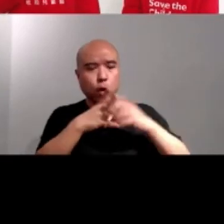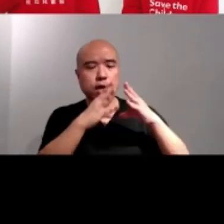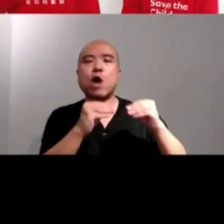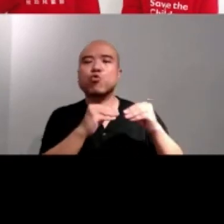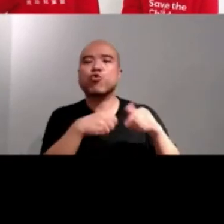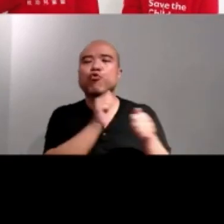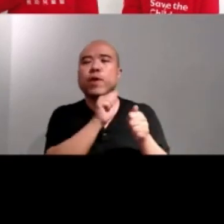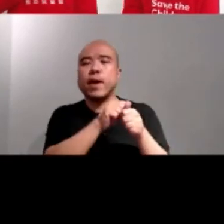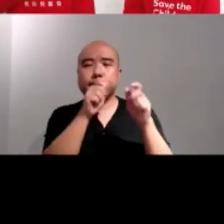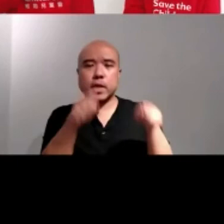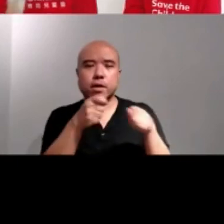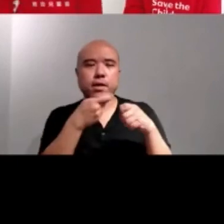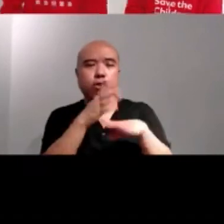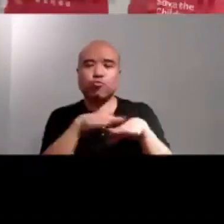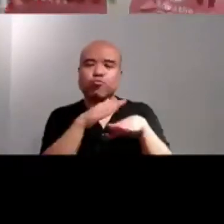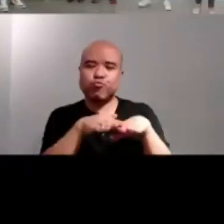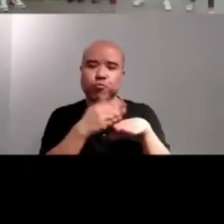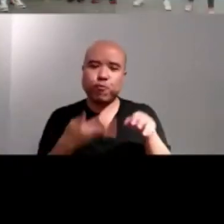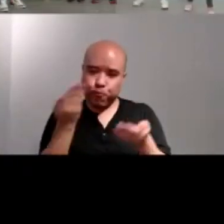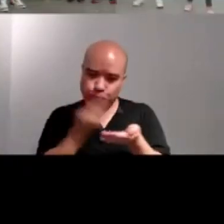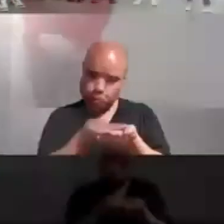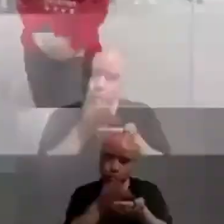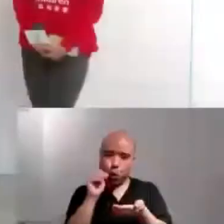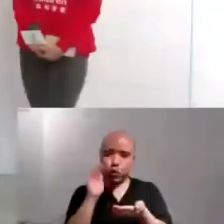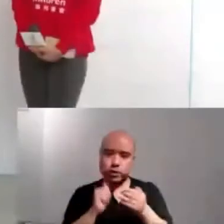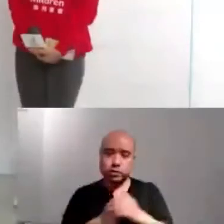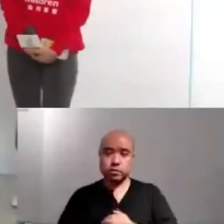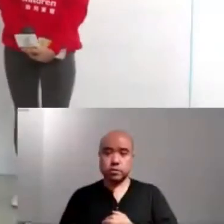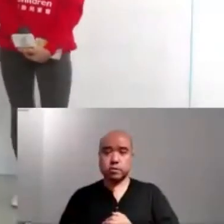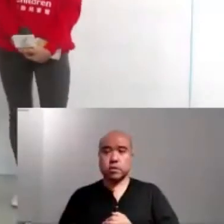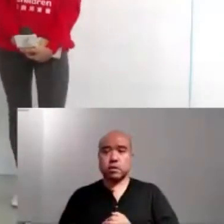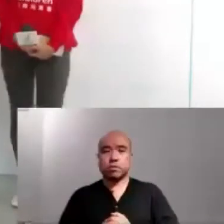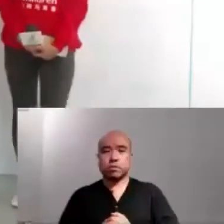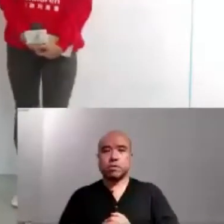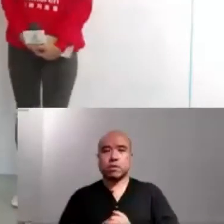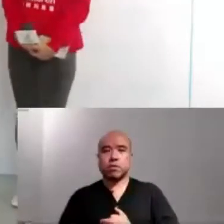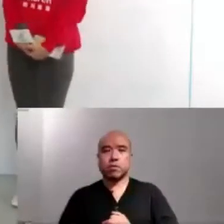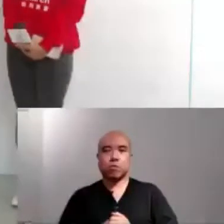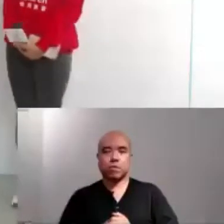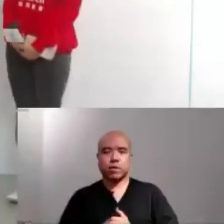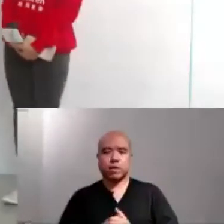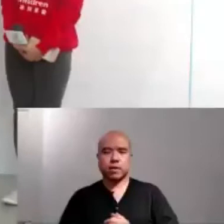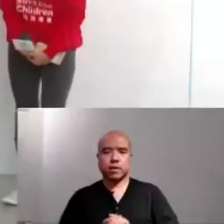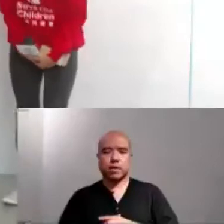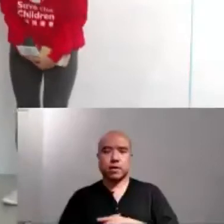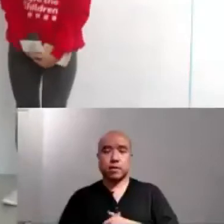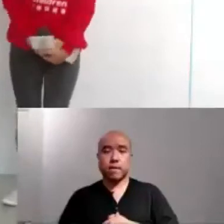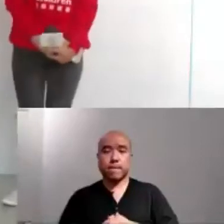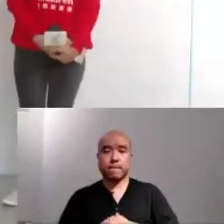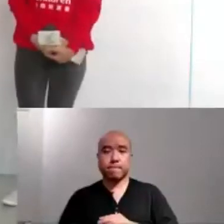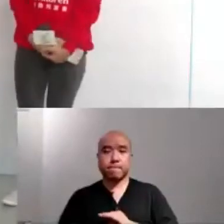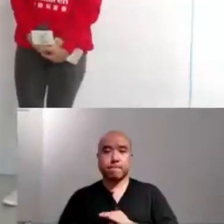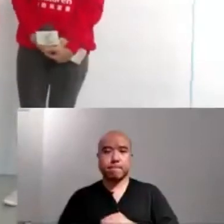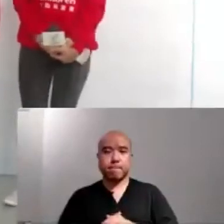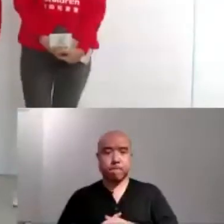加係和洽。多謝。 好 ，thank you。Thank you 三組的同學仔，咁我哋可以喺